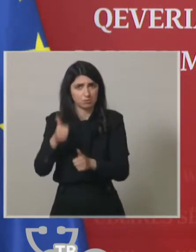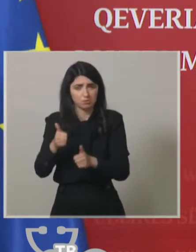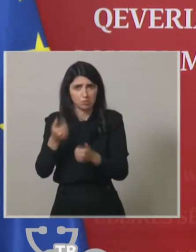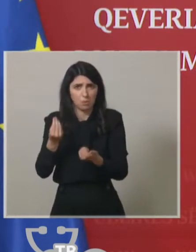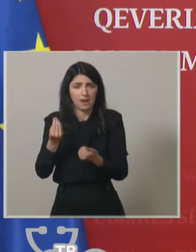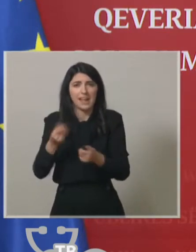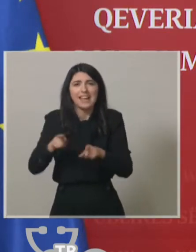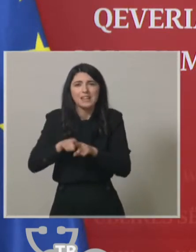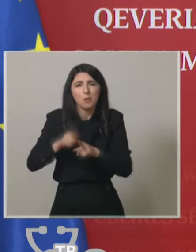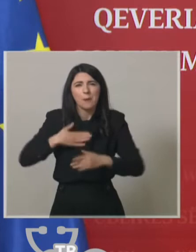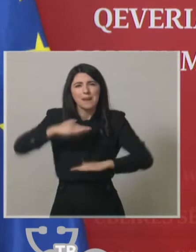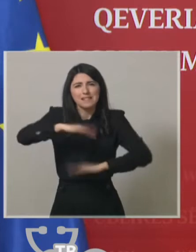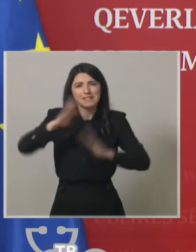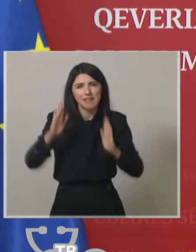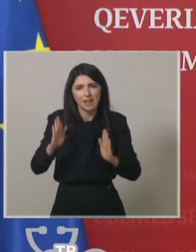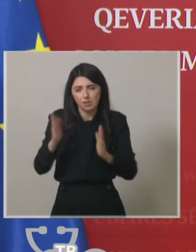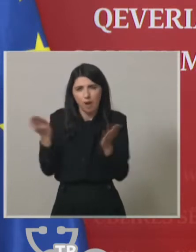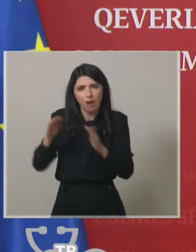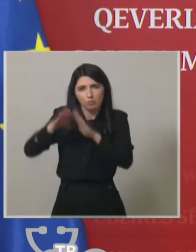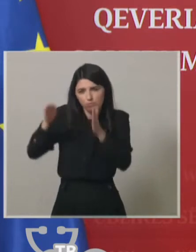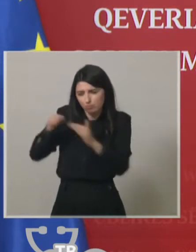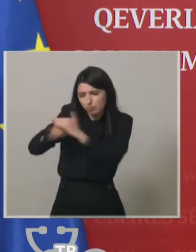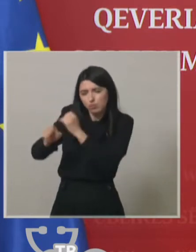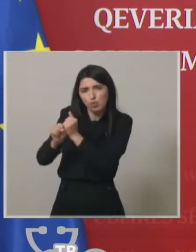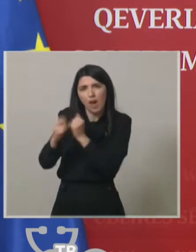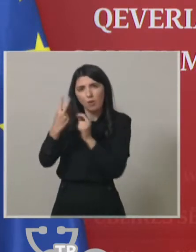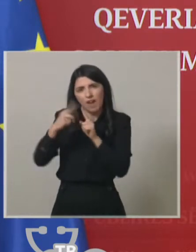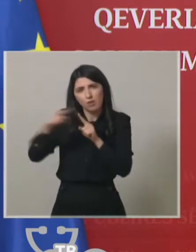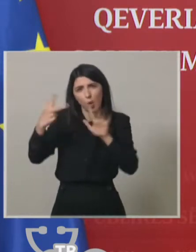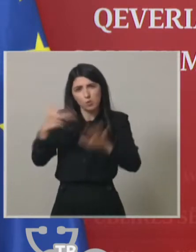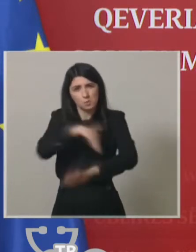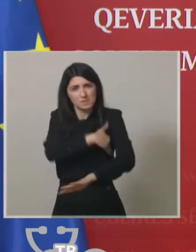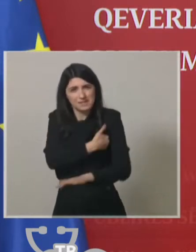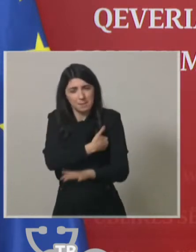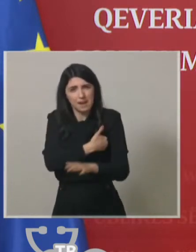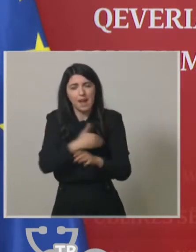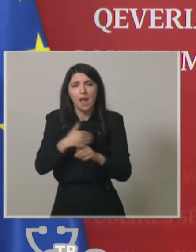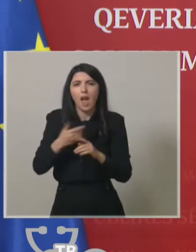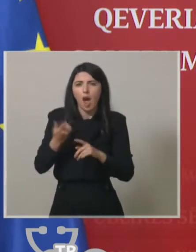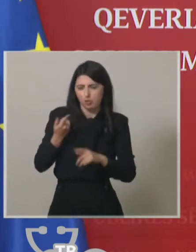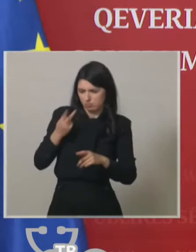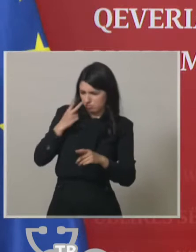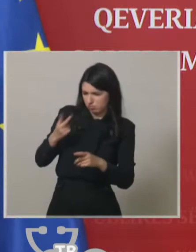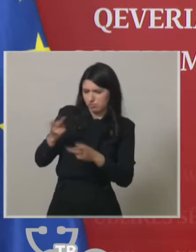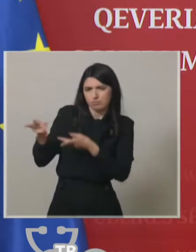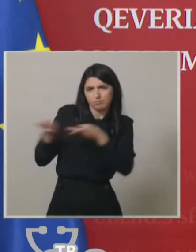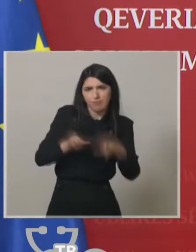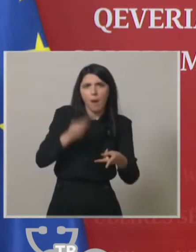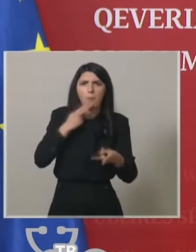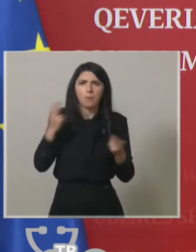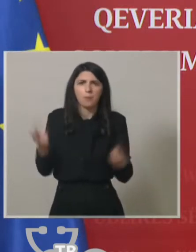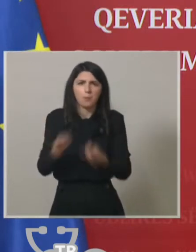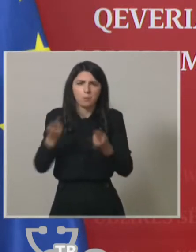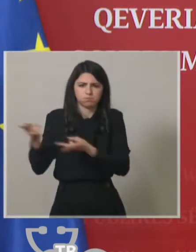таа смисла има стандарден режим на чување од 2 до 8 степени од аспект на логистика и дистрибуција е нешто што многу лесно